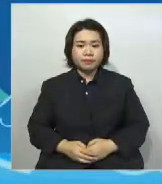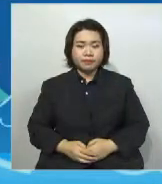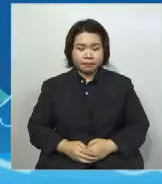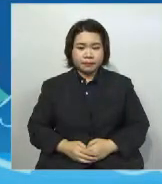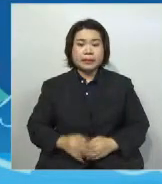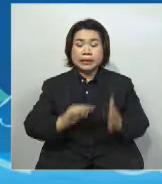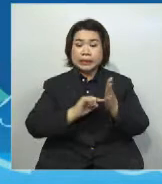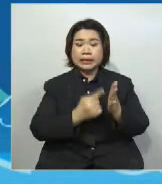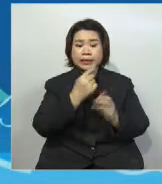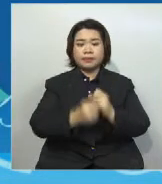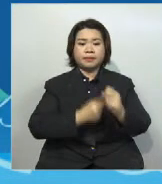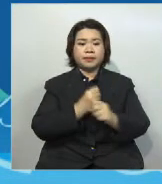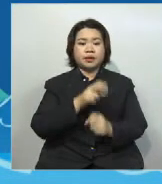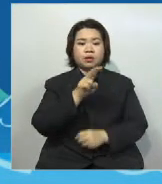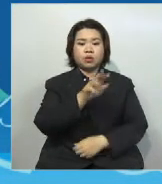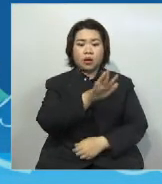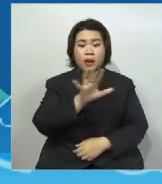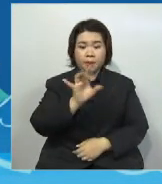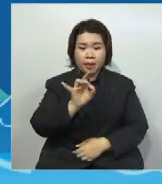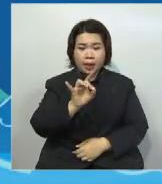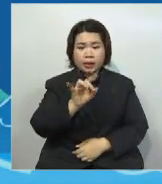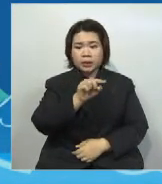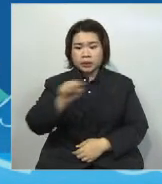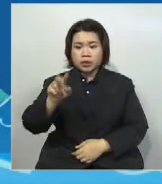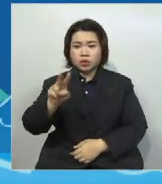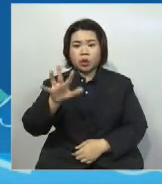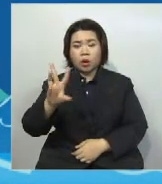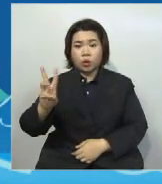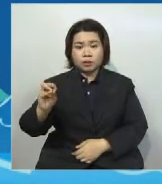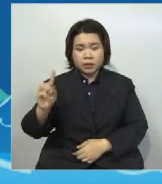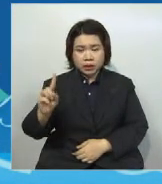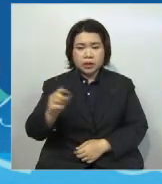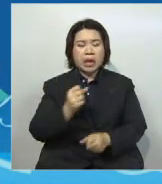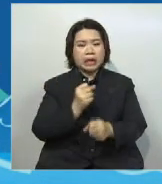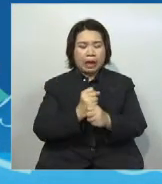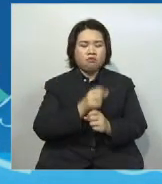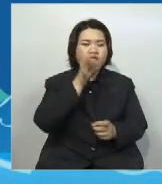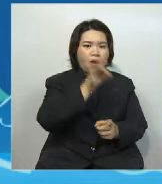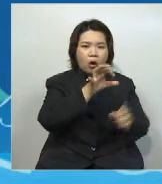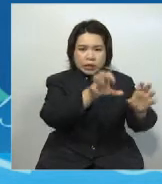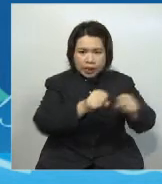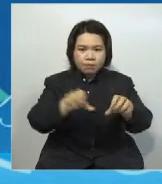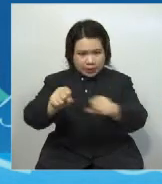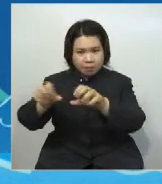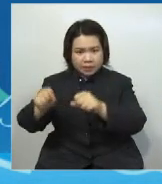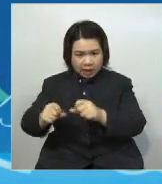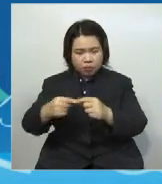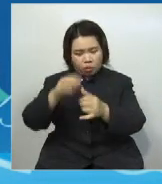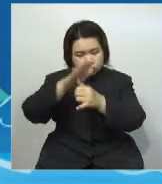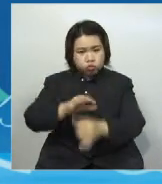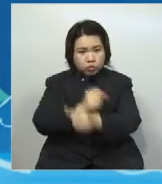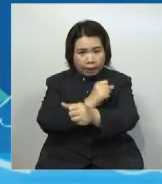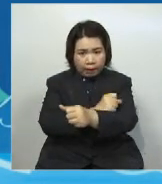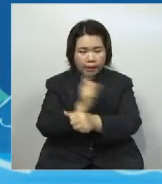โดยตั้งแต่ปี2558ถึง2561ได้ดำเนินคดีประมงผิดกฎหมายและการค้ามนุษย์เ